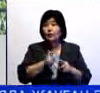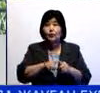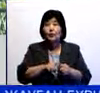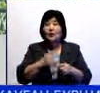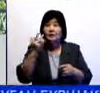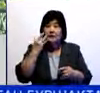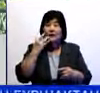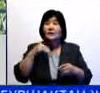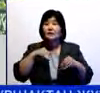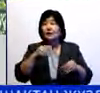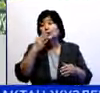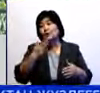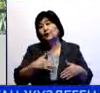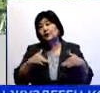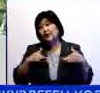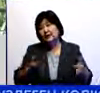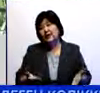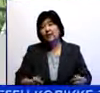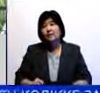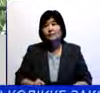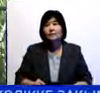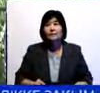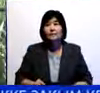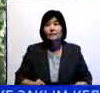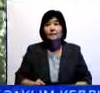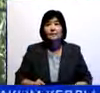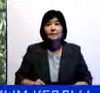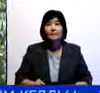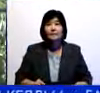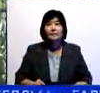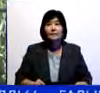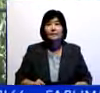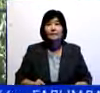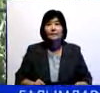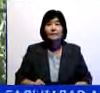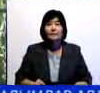себебі бұл бағбанның сүйіктісі. Гүлая Шекова, Рамазан Жүсіпбек, Қанат Махамбетов, Қызылорда телеарнасы.